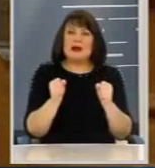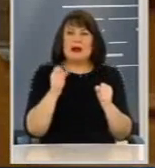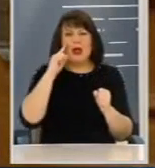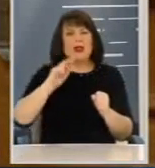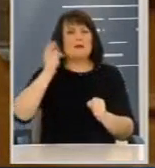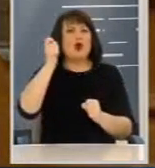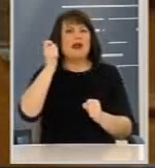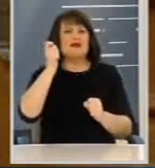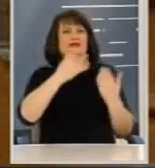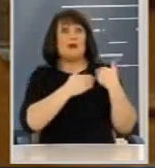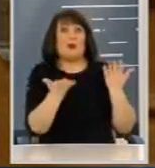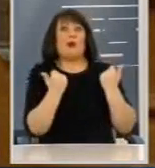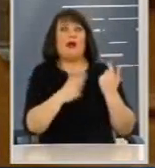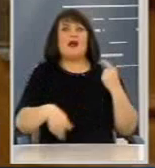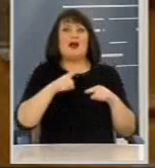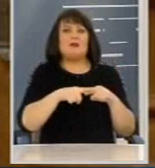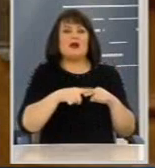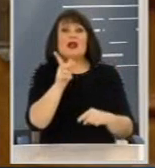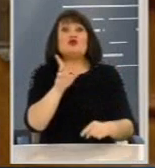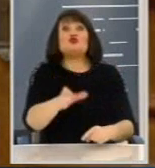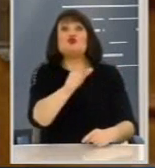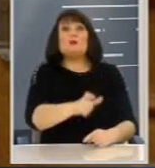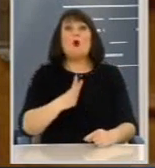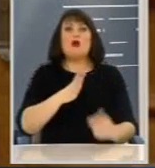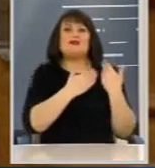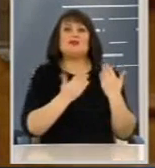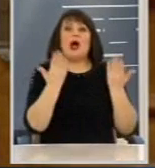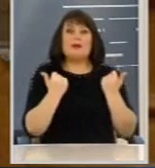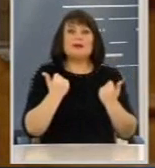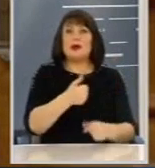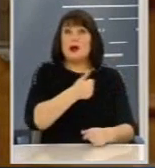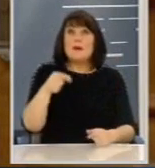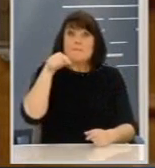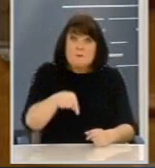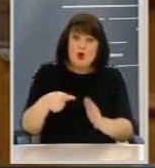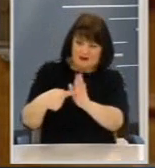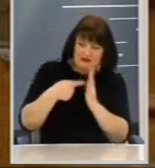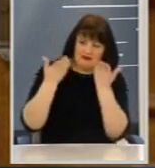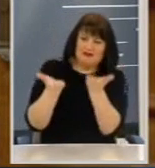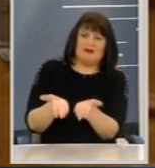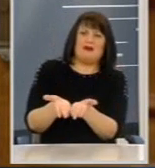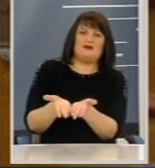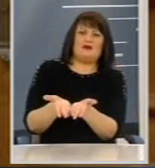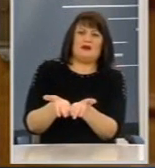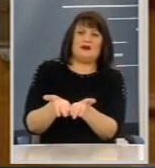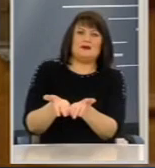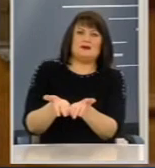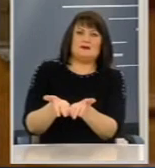τόπο και για τη μεγάλη κοινωνική πλειοψηφία. Αυτό είναι το μόνο που έρχεται να προσκομίσετε ως